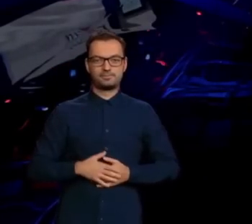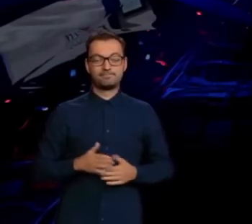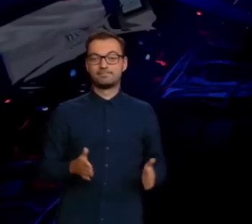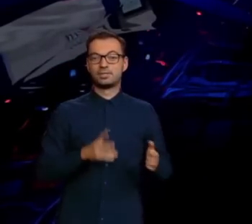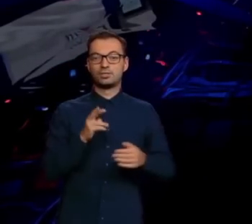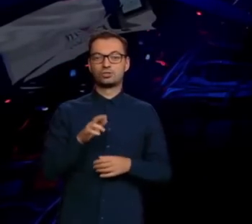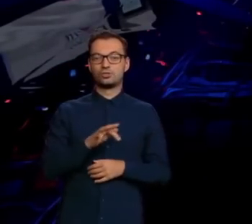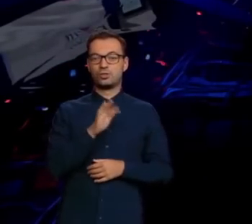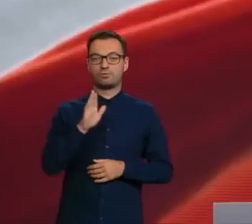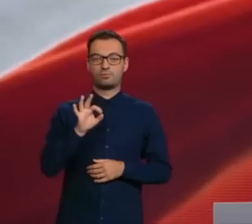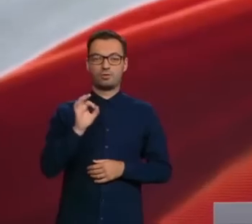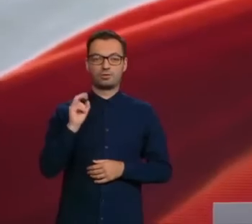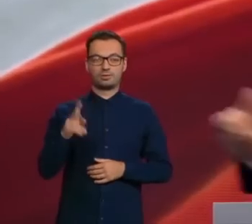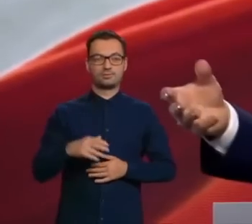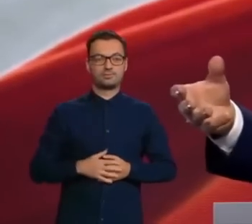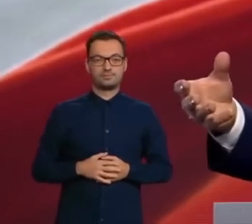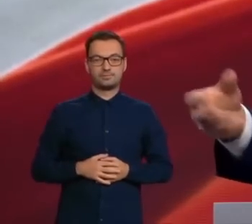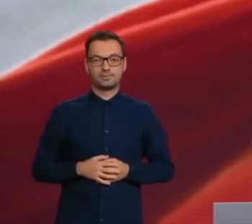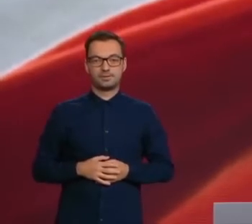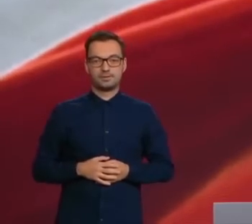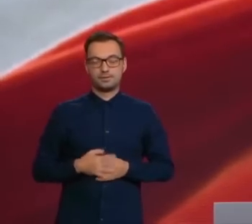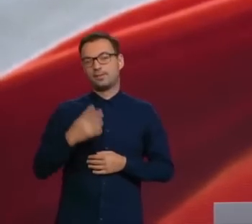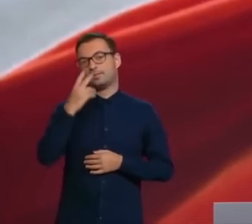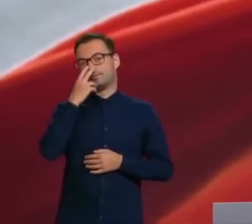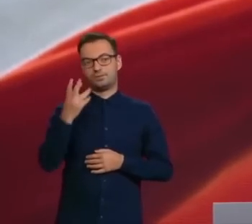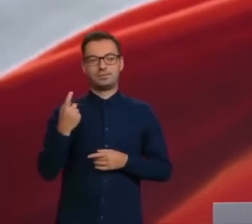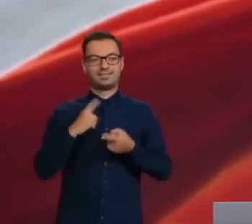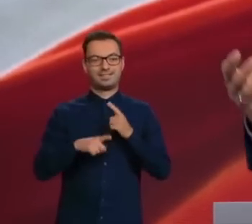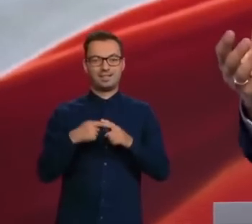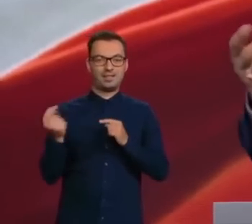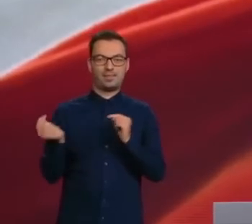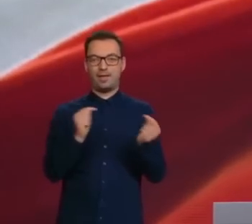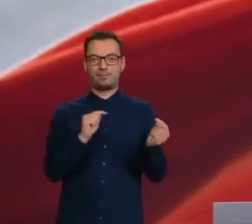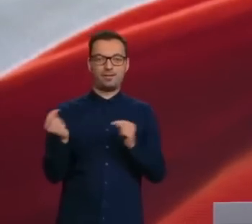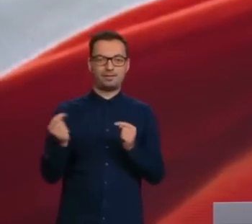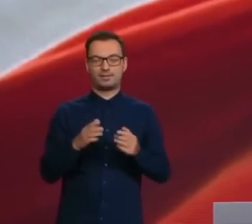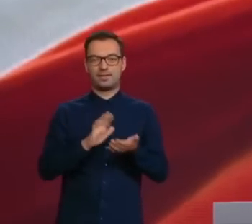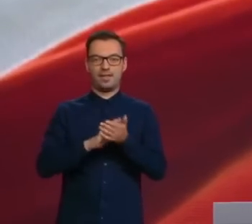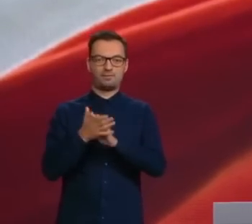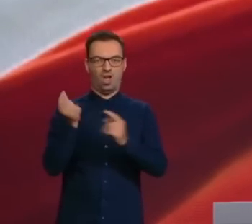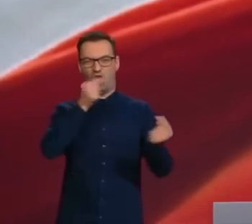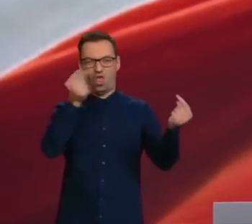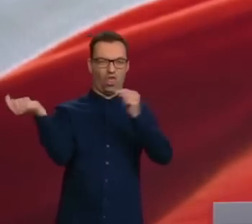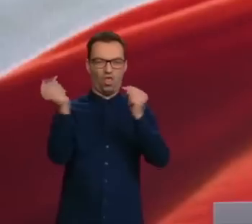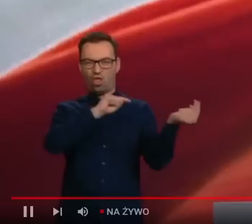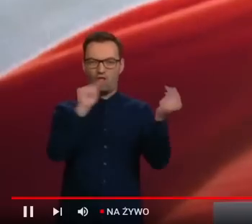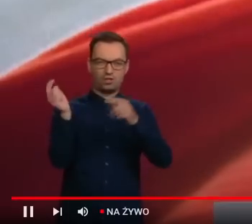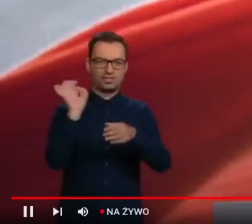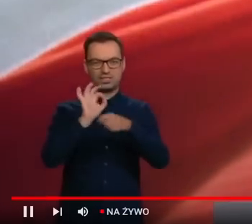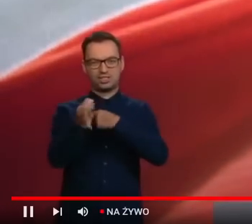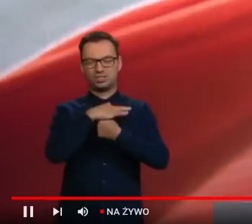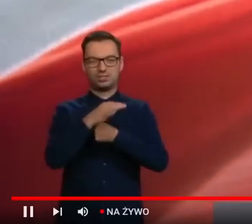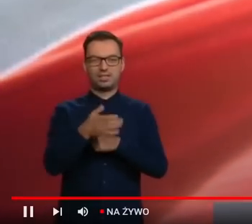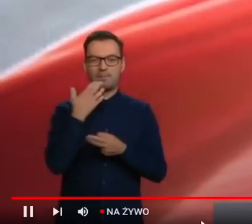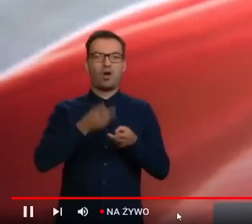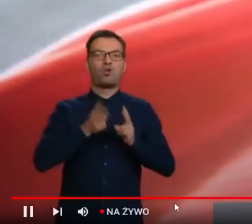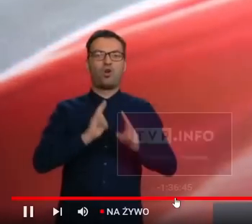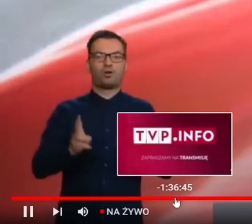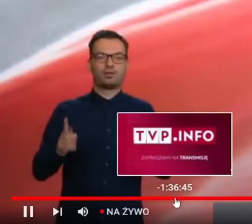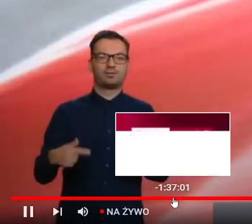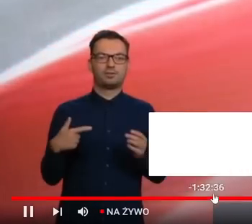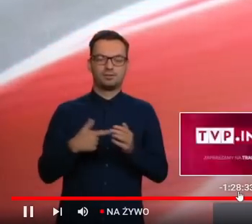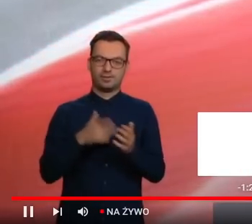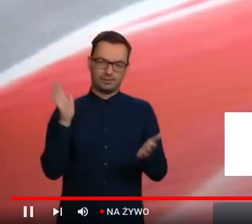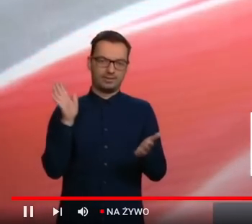Bosak, bardzo proszę. O kurde. Widzieliście państwo styl tej debaty, wzajemne przytyki, brak rzeczowości. To jest